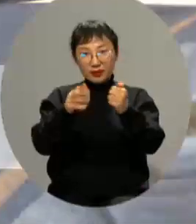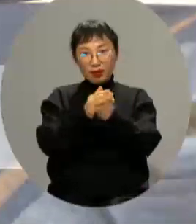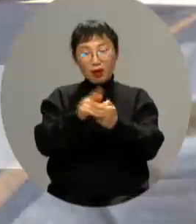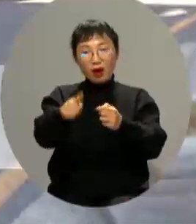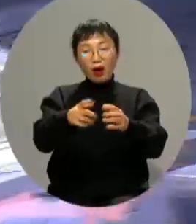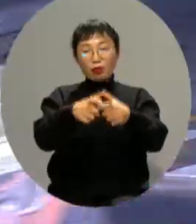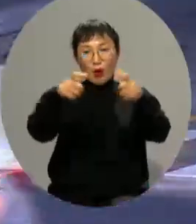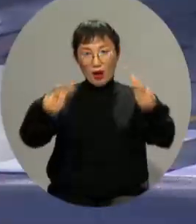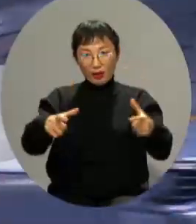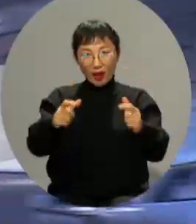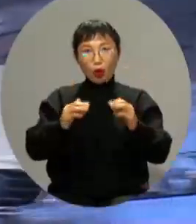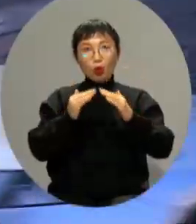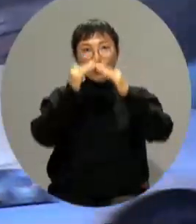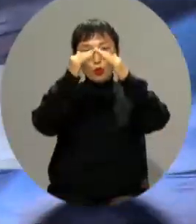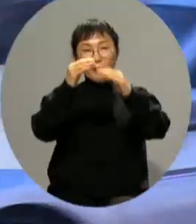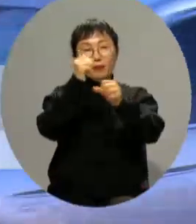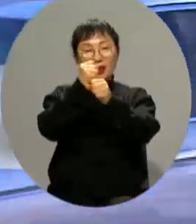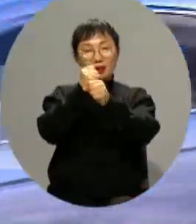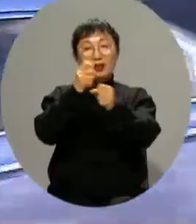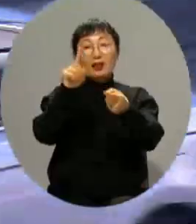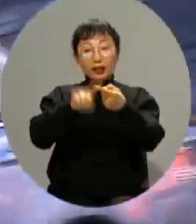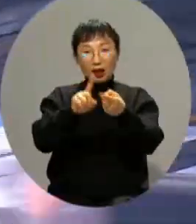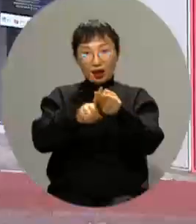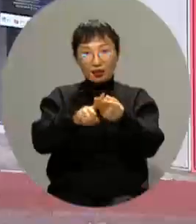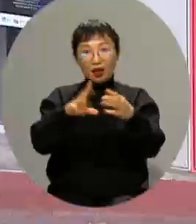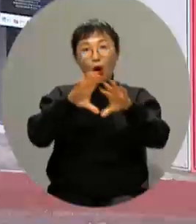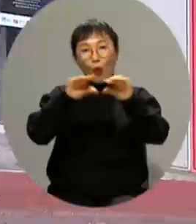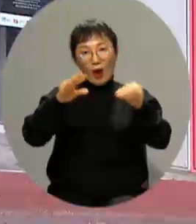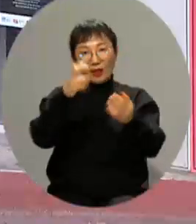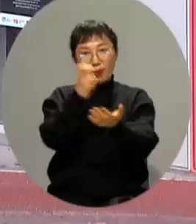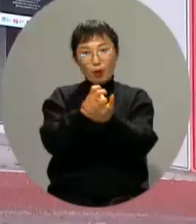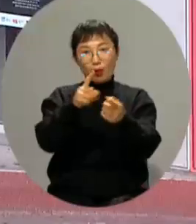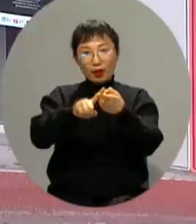건축물 높이 등에 대한 완화방안을 모색한다는 방침입니다